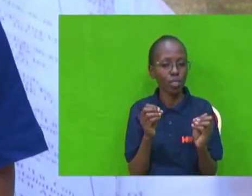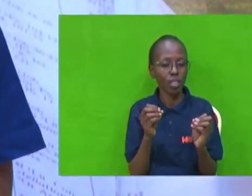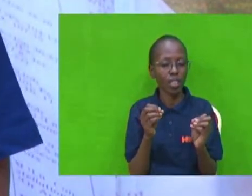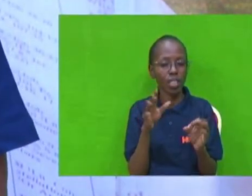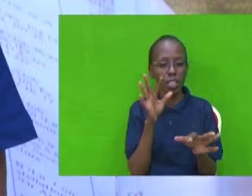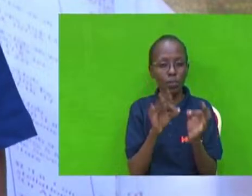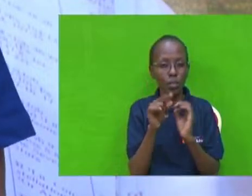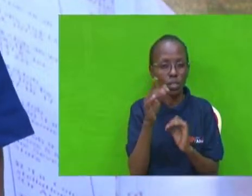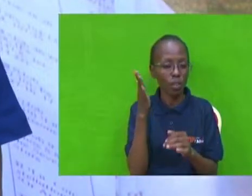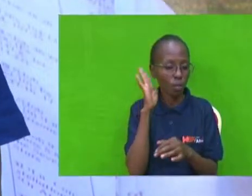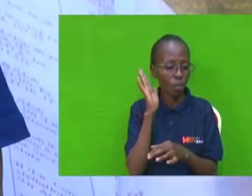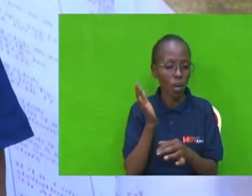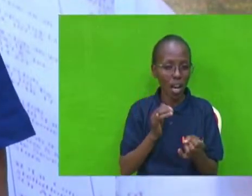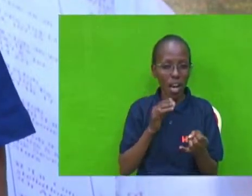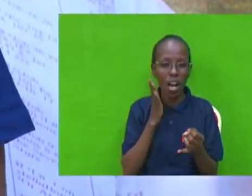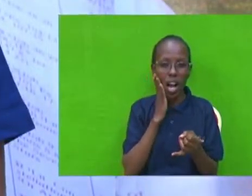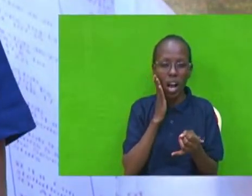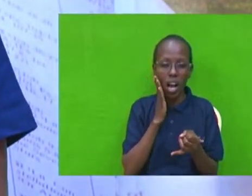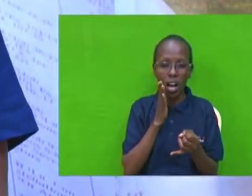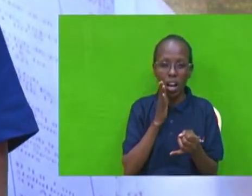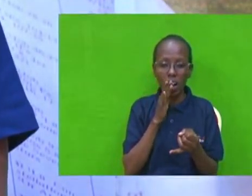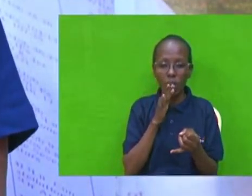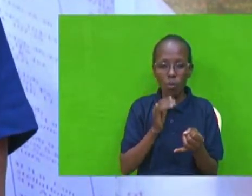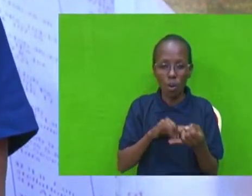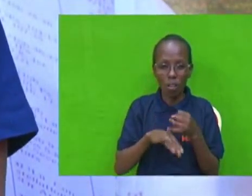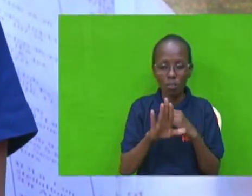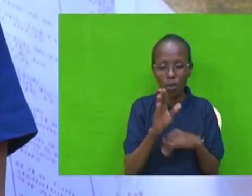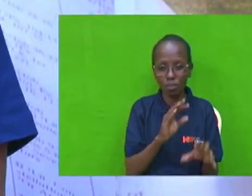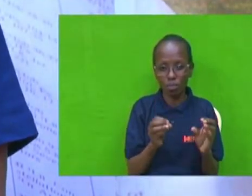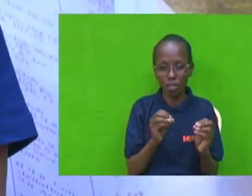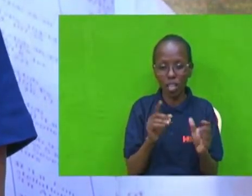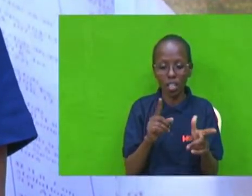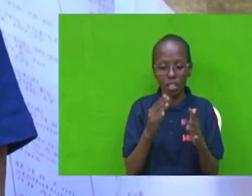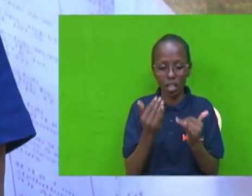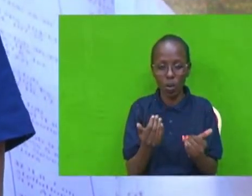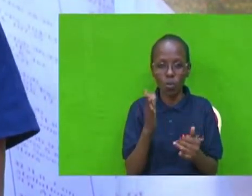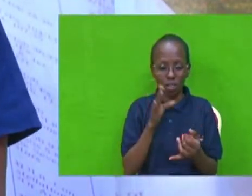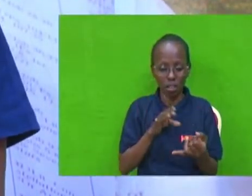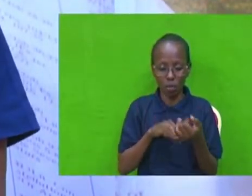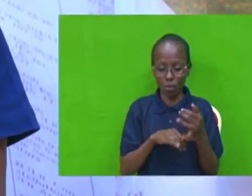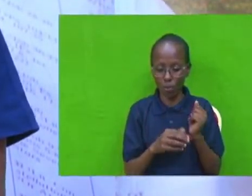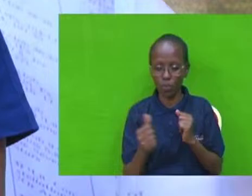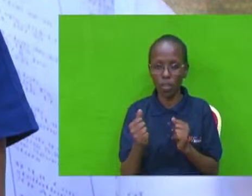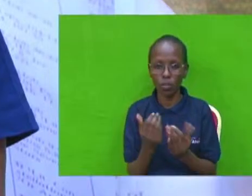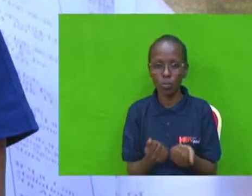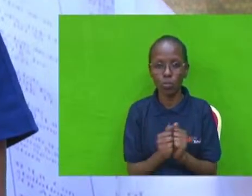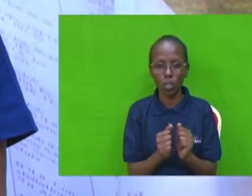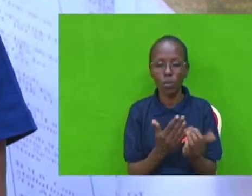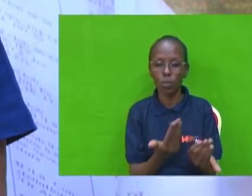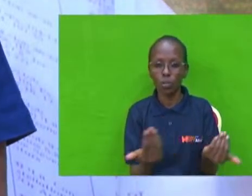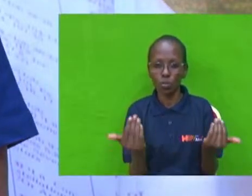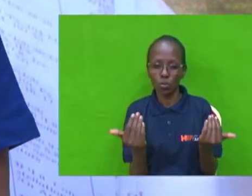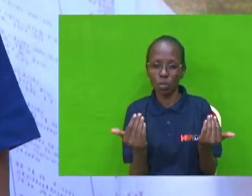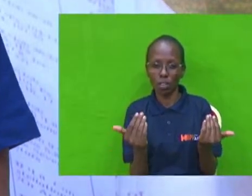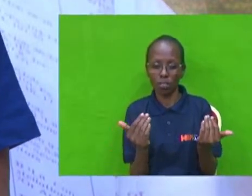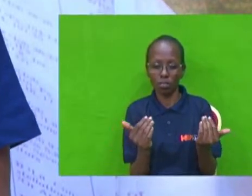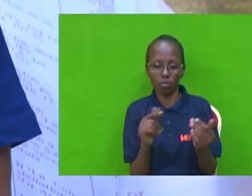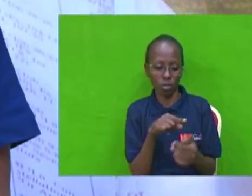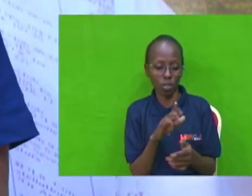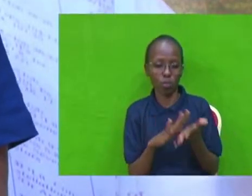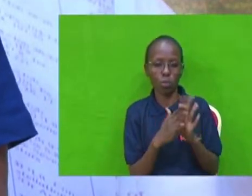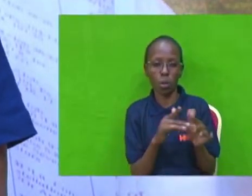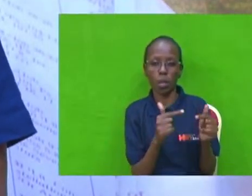wako, itabidi mke ataside na wale watoto. Na akiside nao, kile kitu nakataza, naambia sio, baba wewe ni vile unafanya.